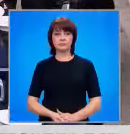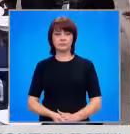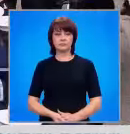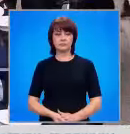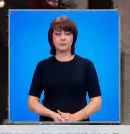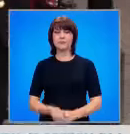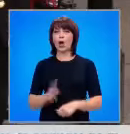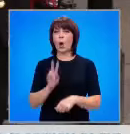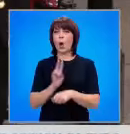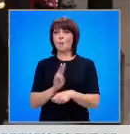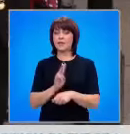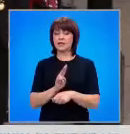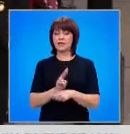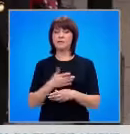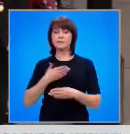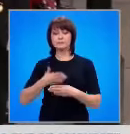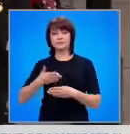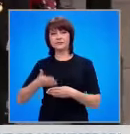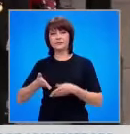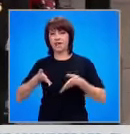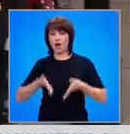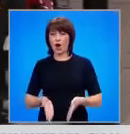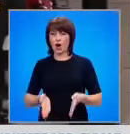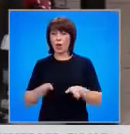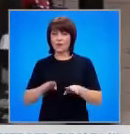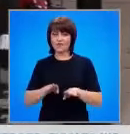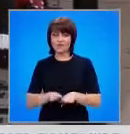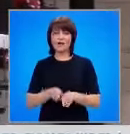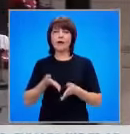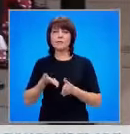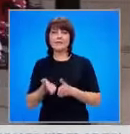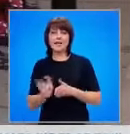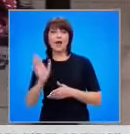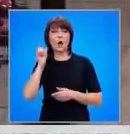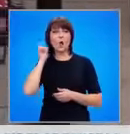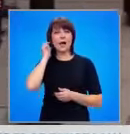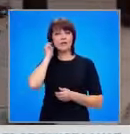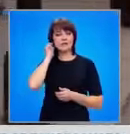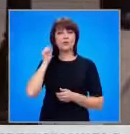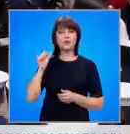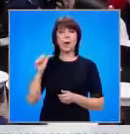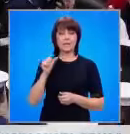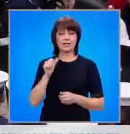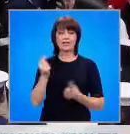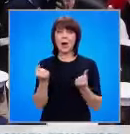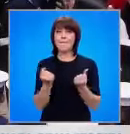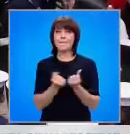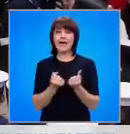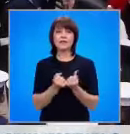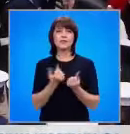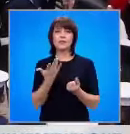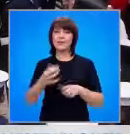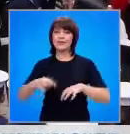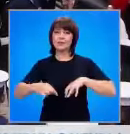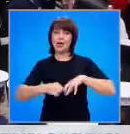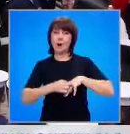По обяд, траурната процесия с ковчега с тленните останки на Елизабет II потегли към Уестминстърското абатство. Мястото, където тя се омъжва за